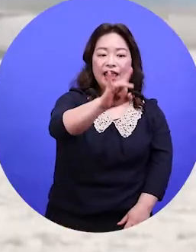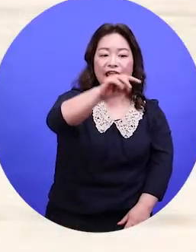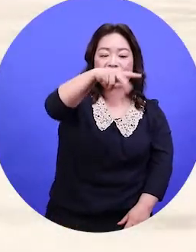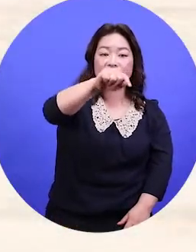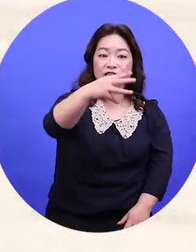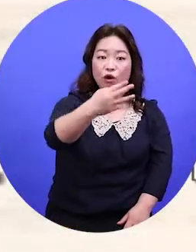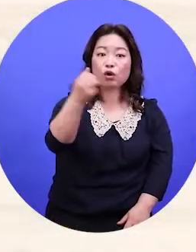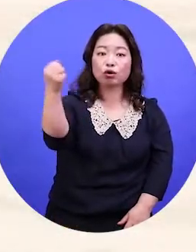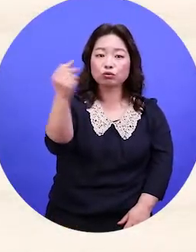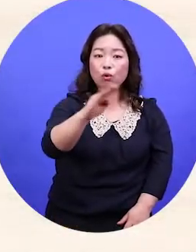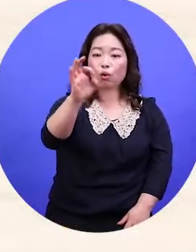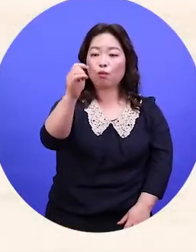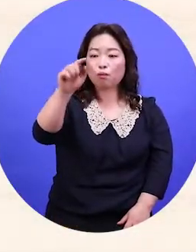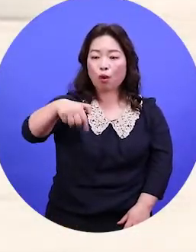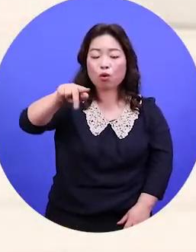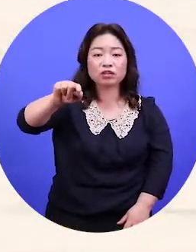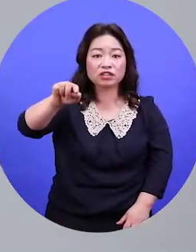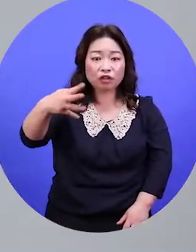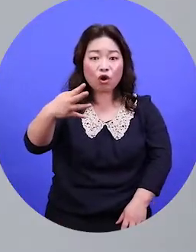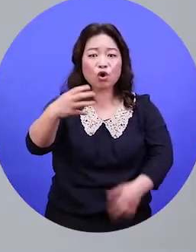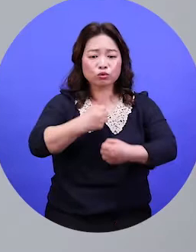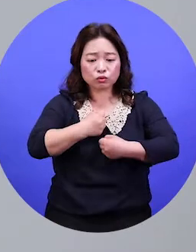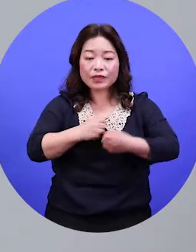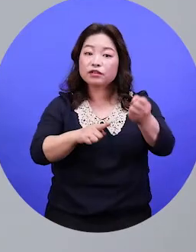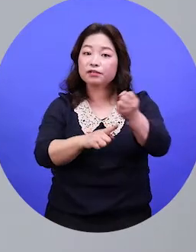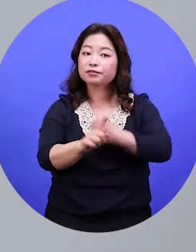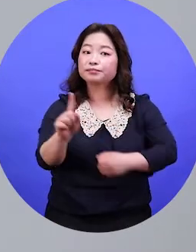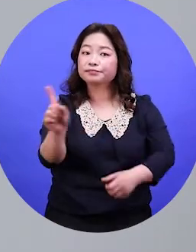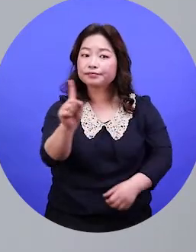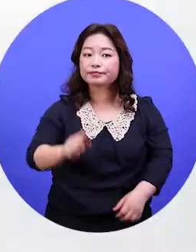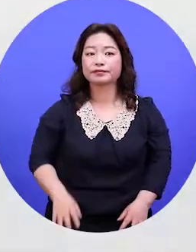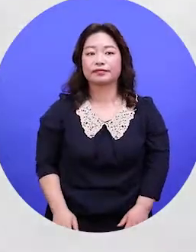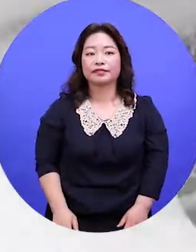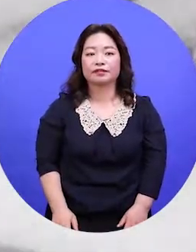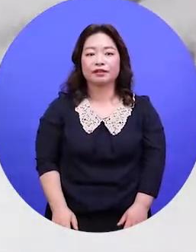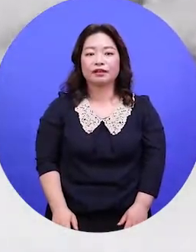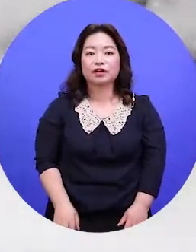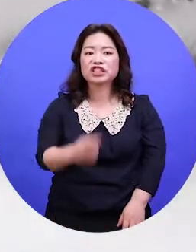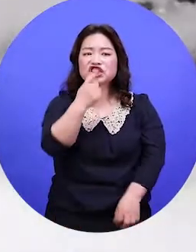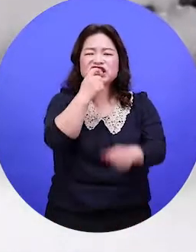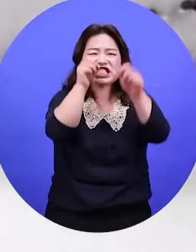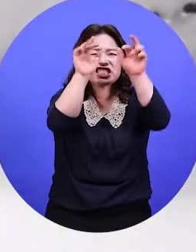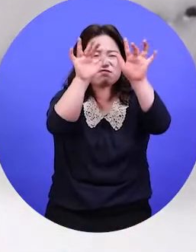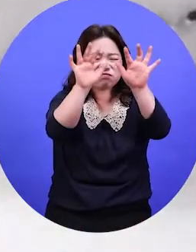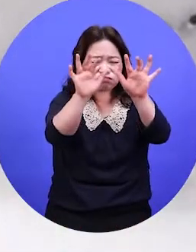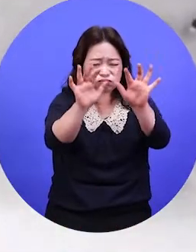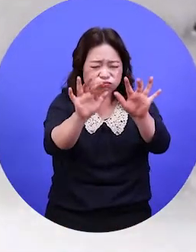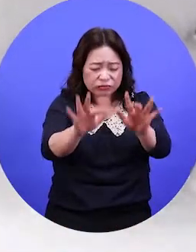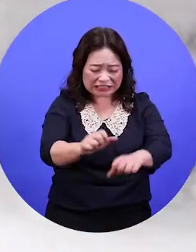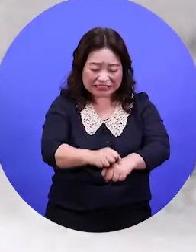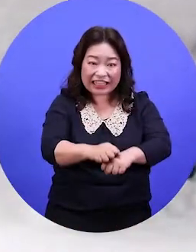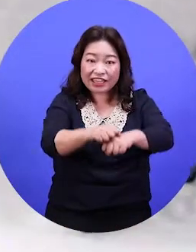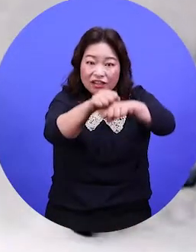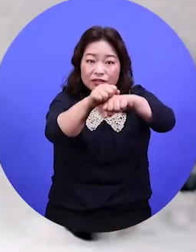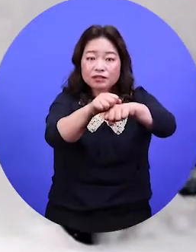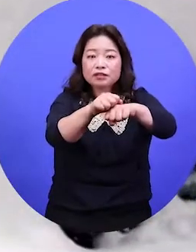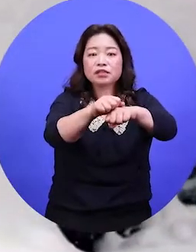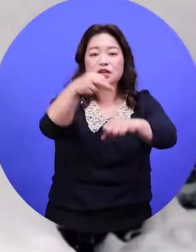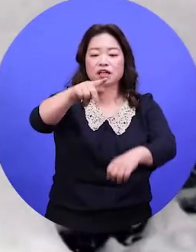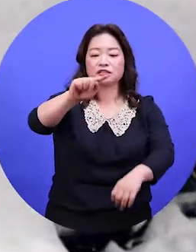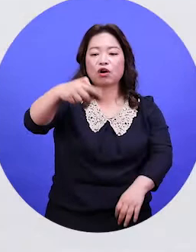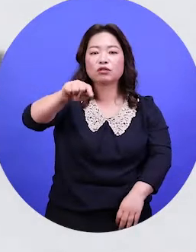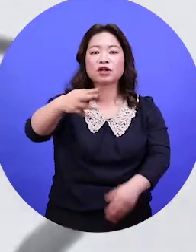그렇다면 대설, 폭설을 조심해야 하는 이유는 뭘까요? 바로 눈이 많이 쌓여 발생하는 적설